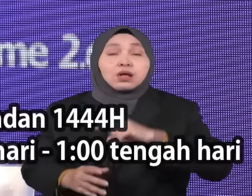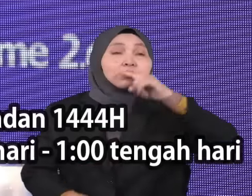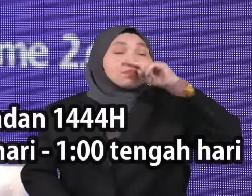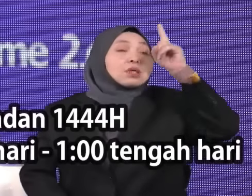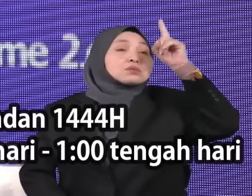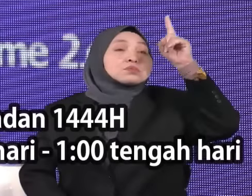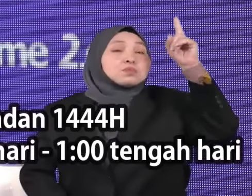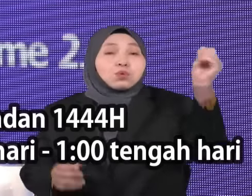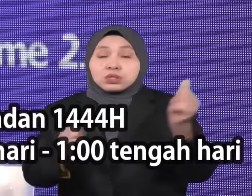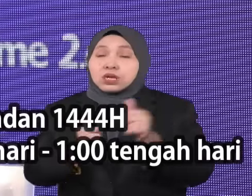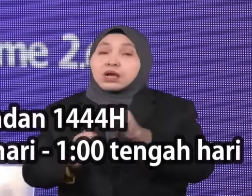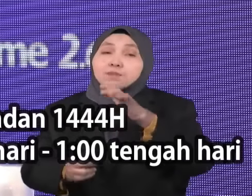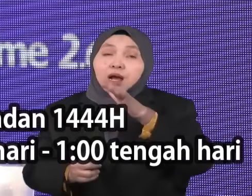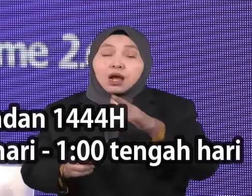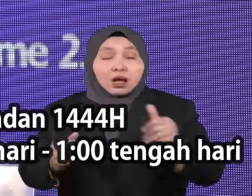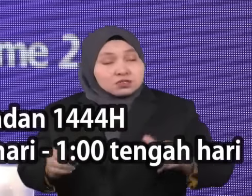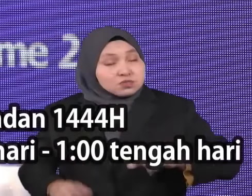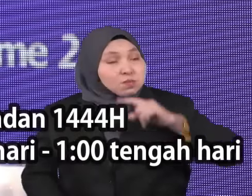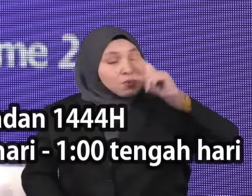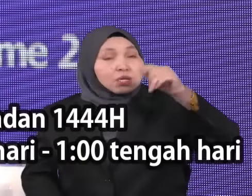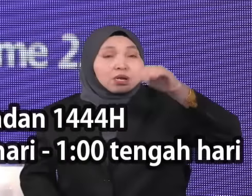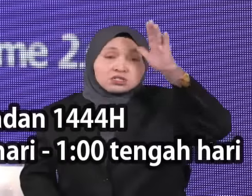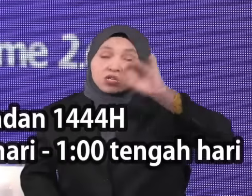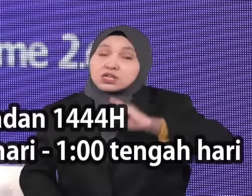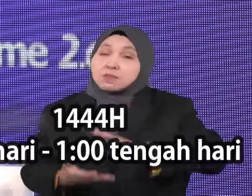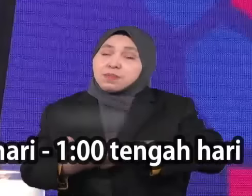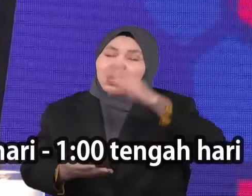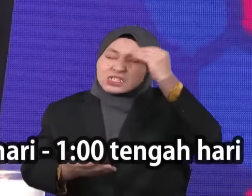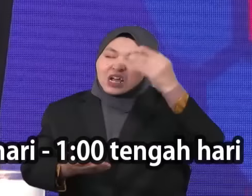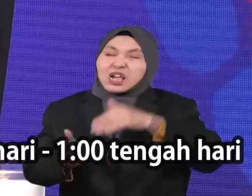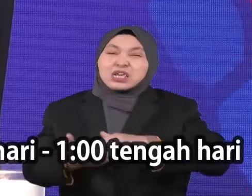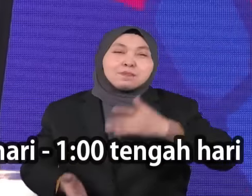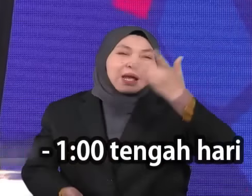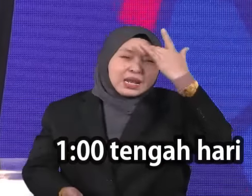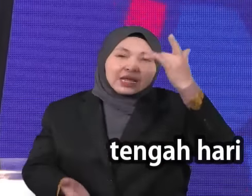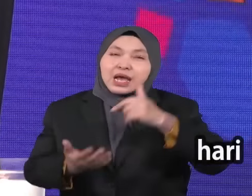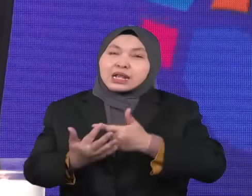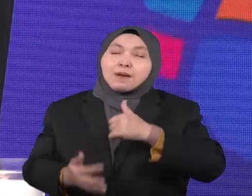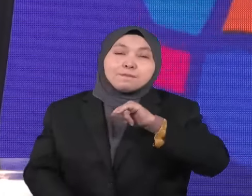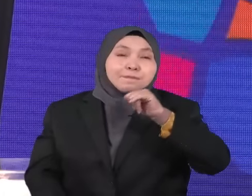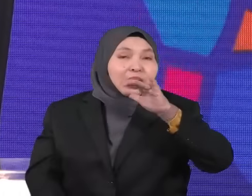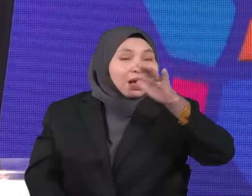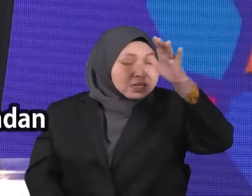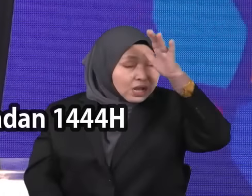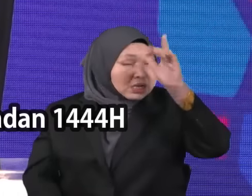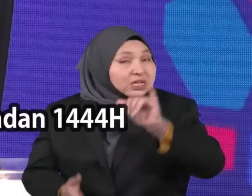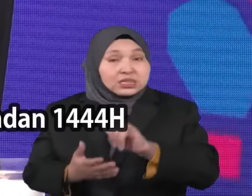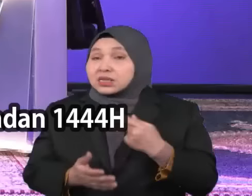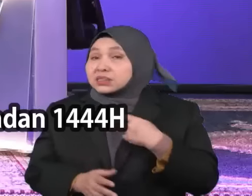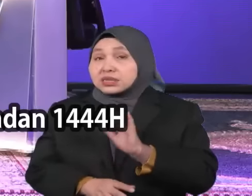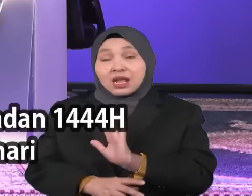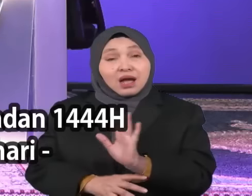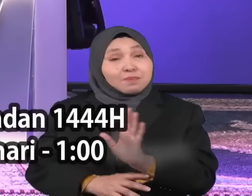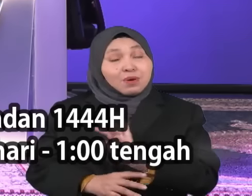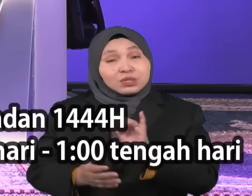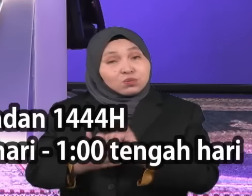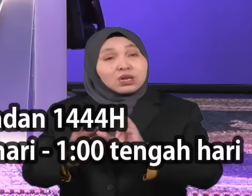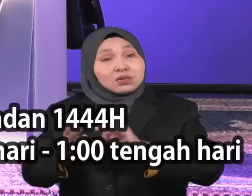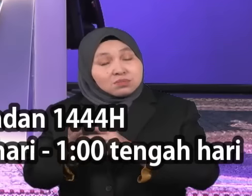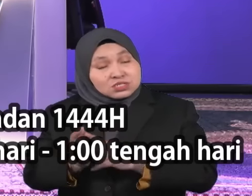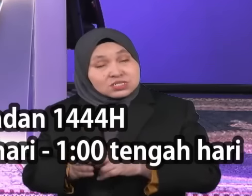mak dia, ya, dengan ayahnya pun. Dia kata, saya belajar lebih pandai lagi daripada mak ayah. Ya. Kita tidak mahu itu yang dimaksudkan hasanah